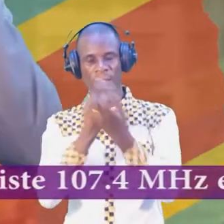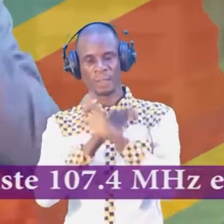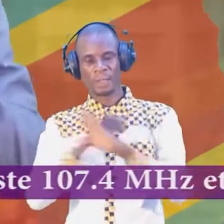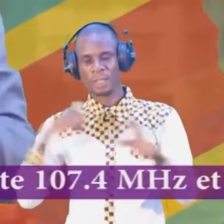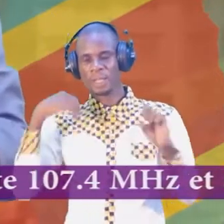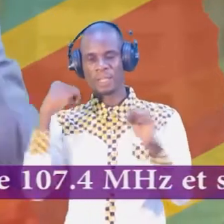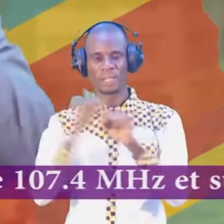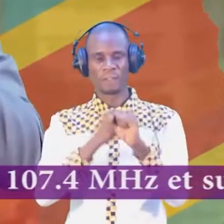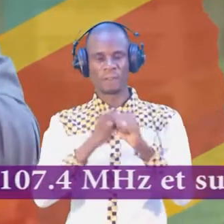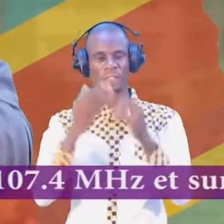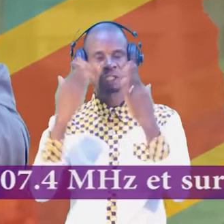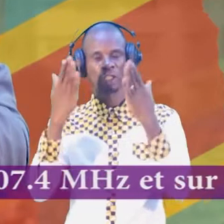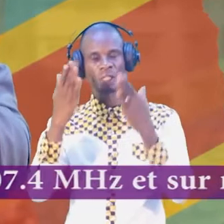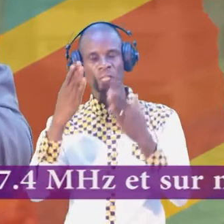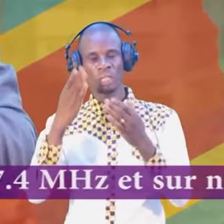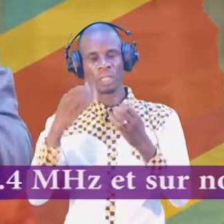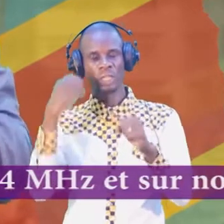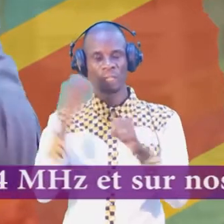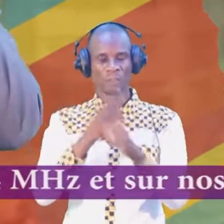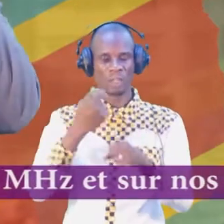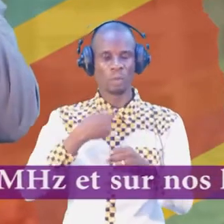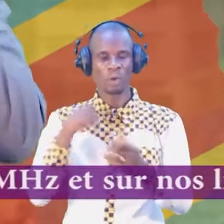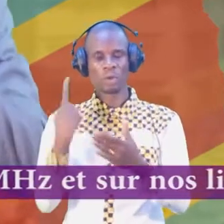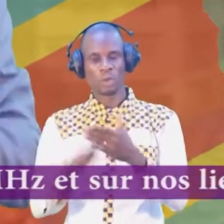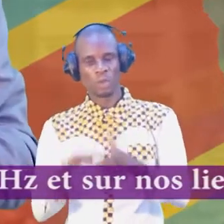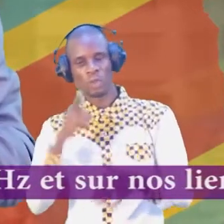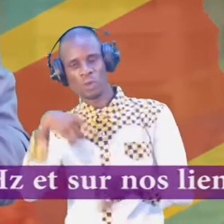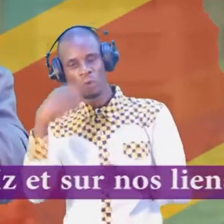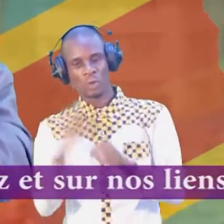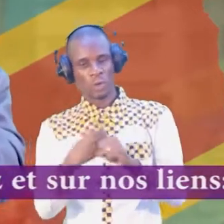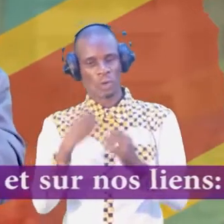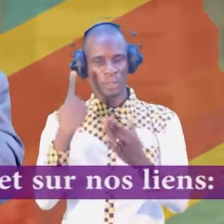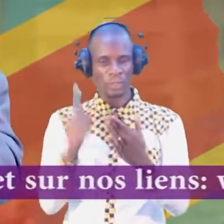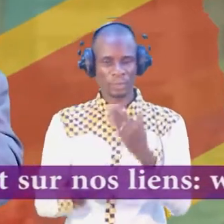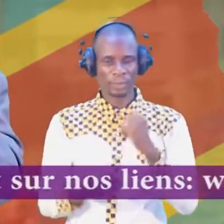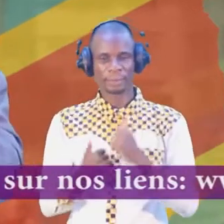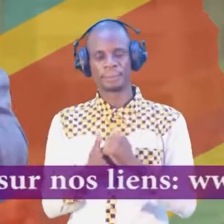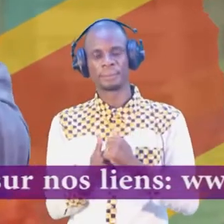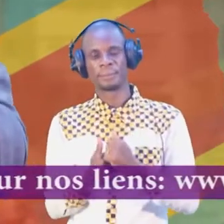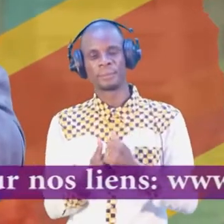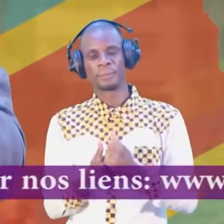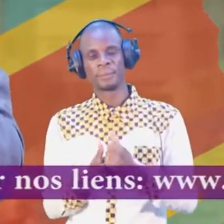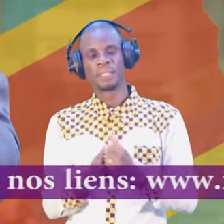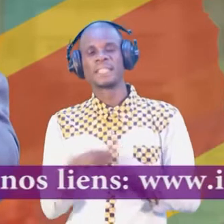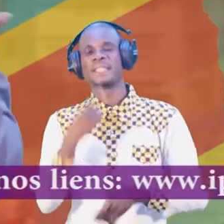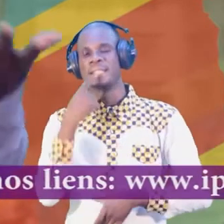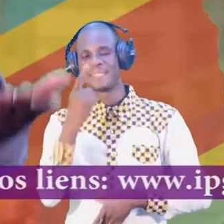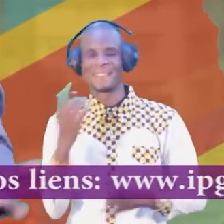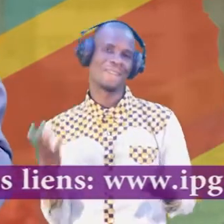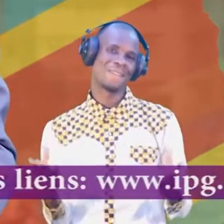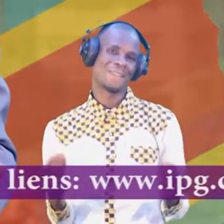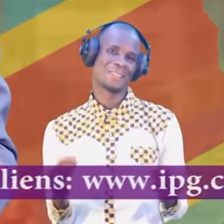kokwa lobiko te bomoi sikawa ya ngai nini na kati na yango ya yo nini na kati ya